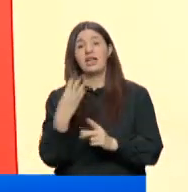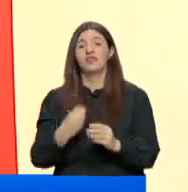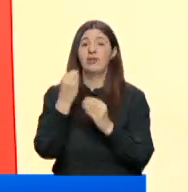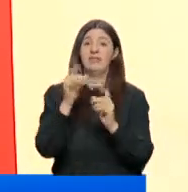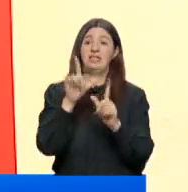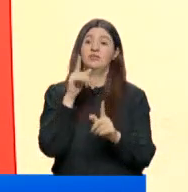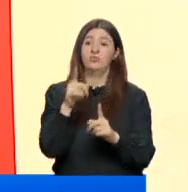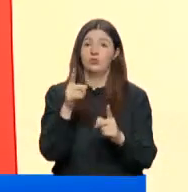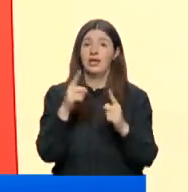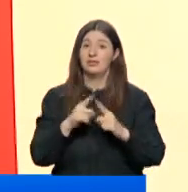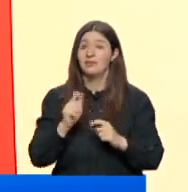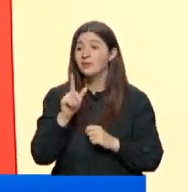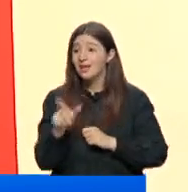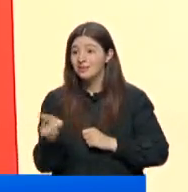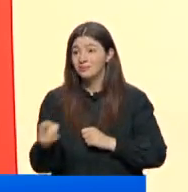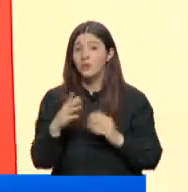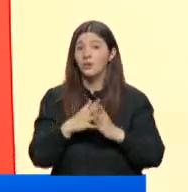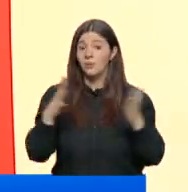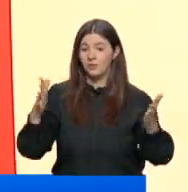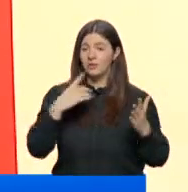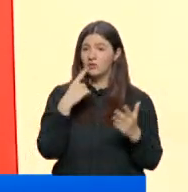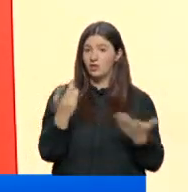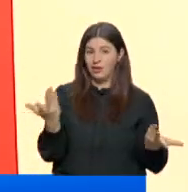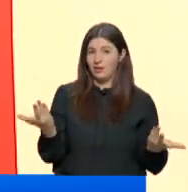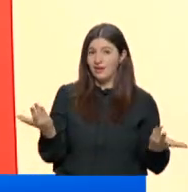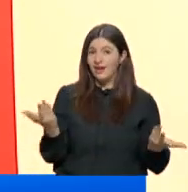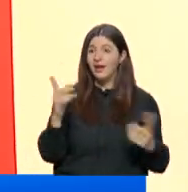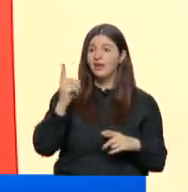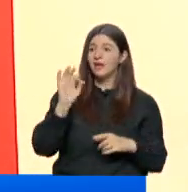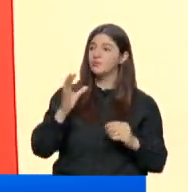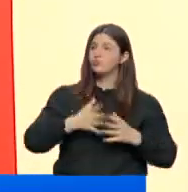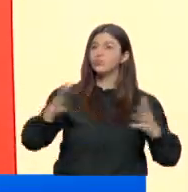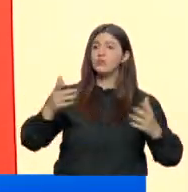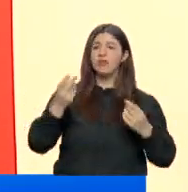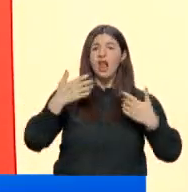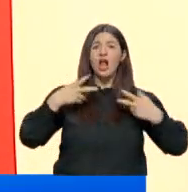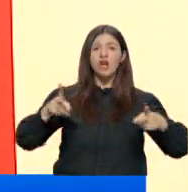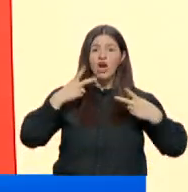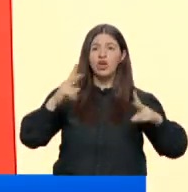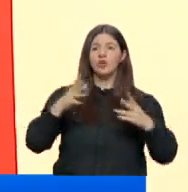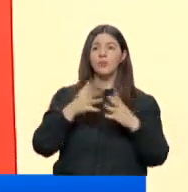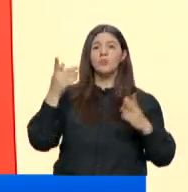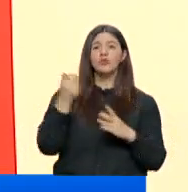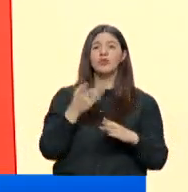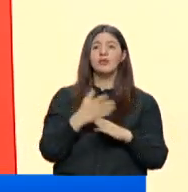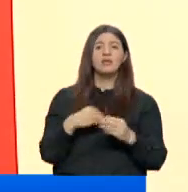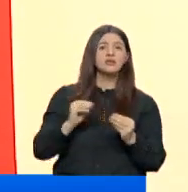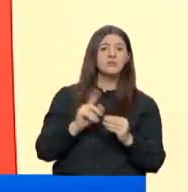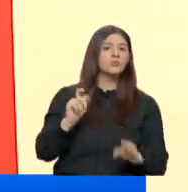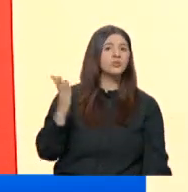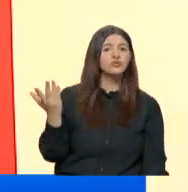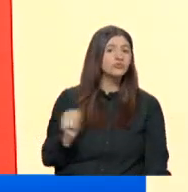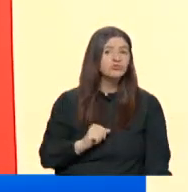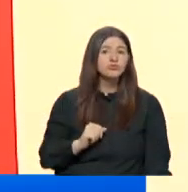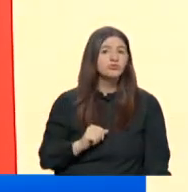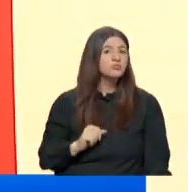verilmesi lazım, bunu saptamak lazım. Büyüme diyorlar ya, şimdi iktidar sürekli büyüme rakamları açıklıyor. Büyüme oranında niye zam yapmıyorsunuz?